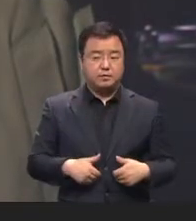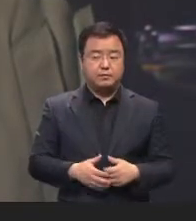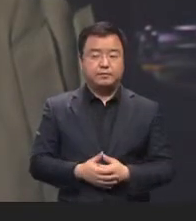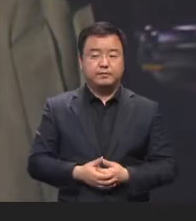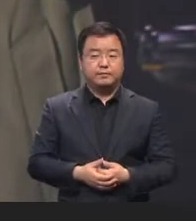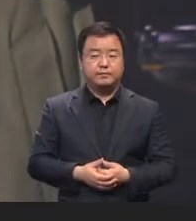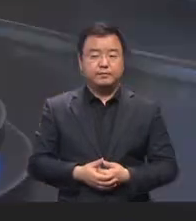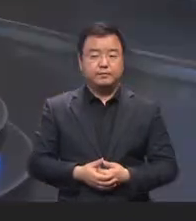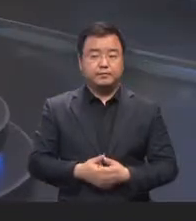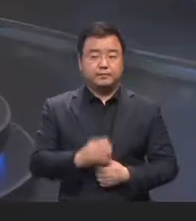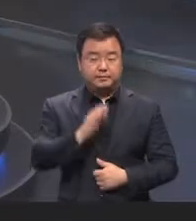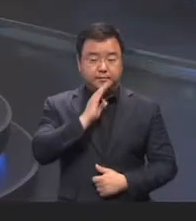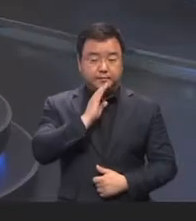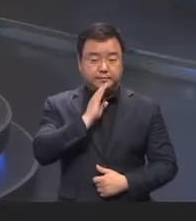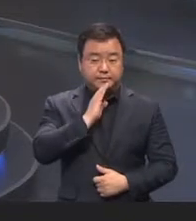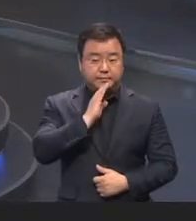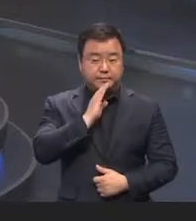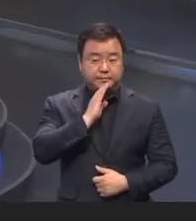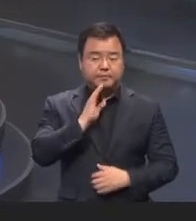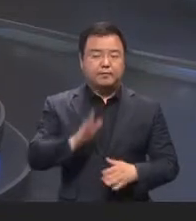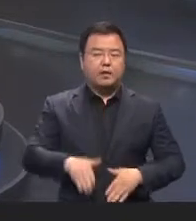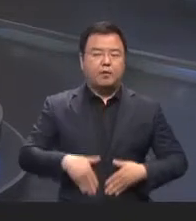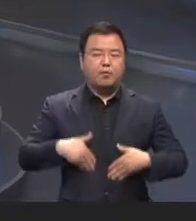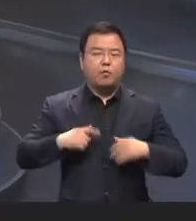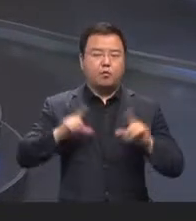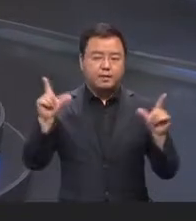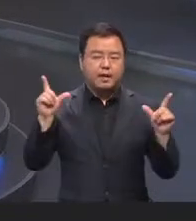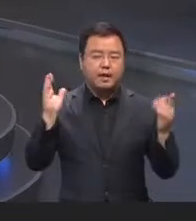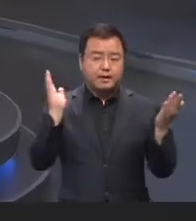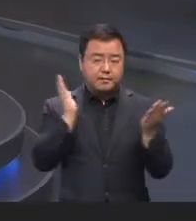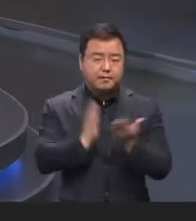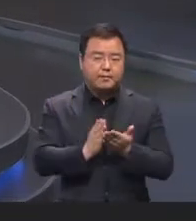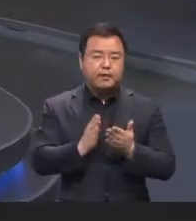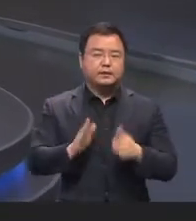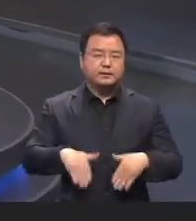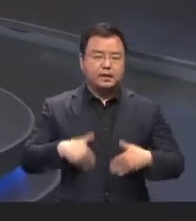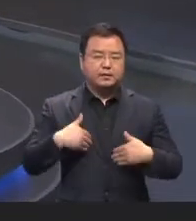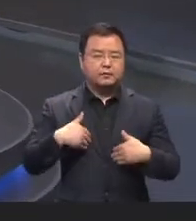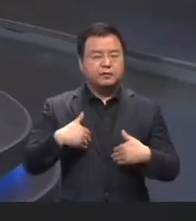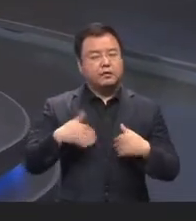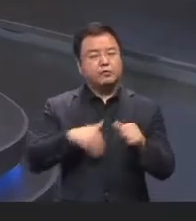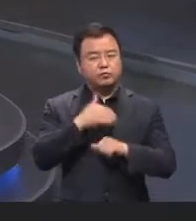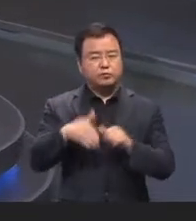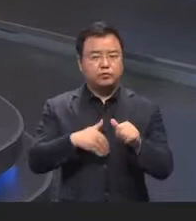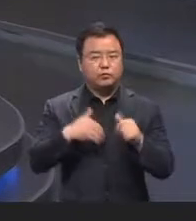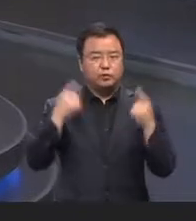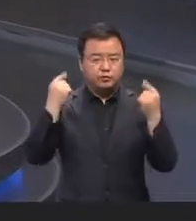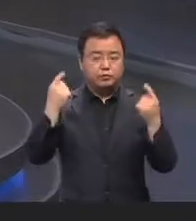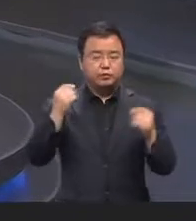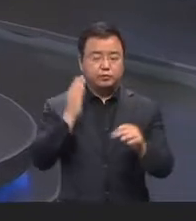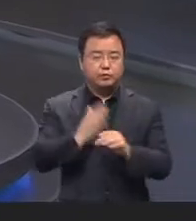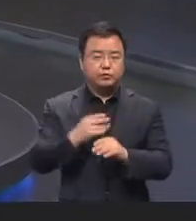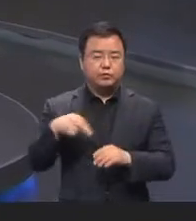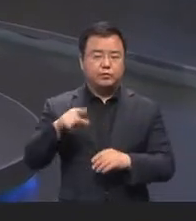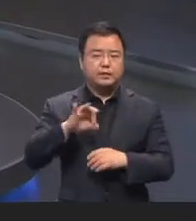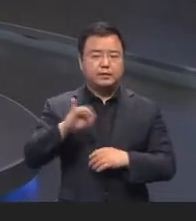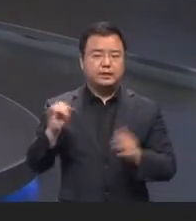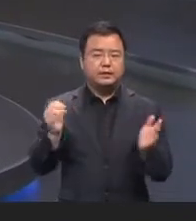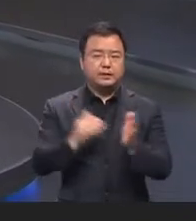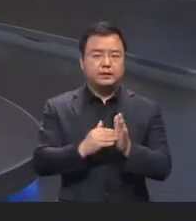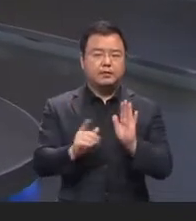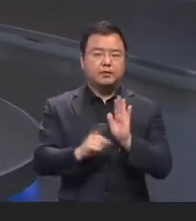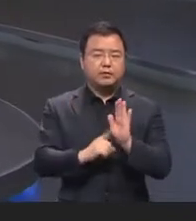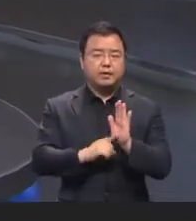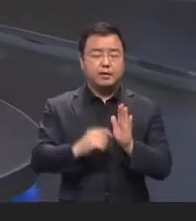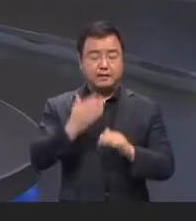같습니다 맞습니다 정말 봄 날씨에 맞는 그런 따뜻한 길들이 이어지고 있는데 4 싸이 씨까지 공연할 수 있는